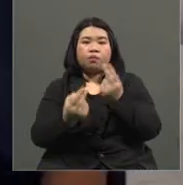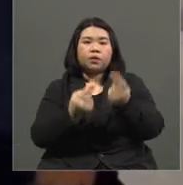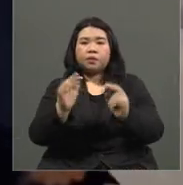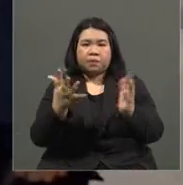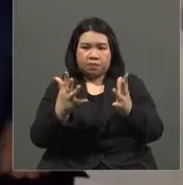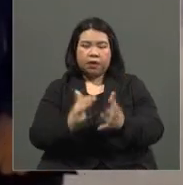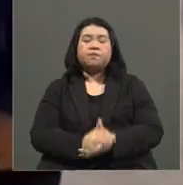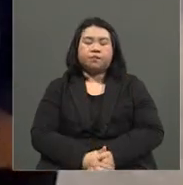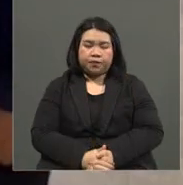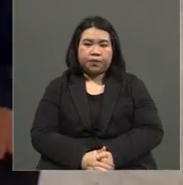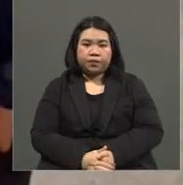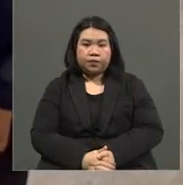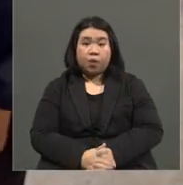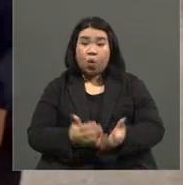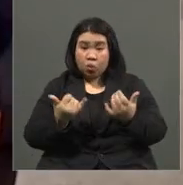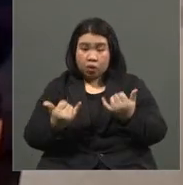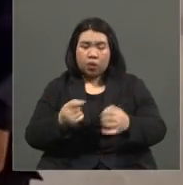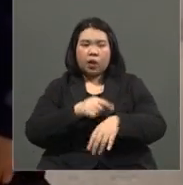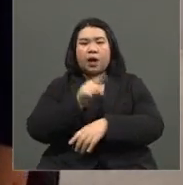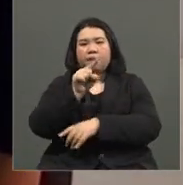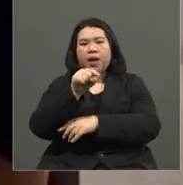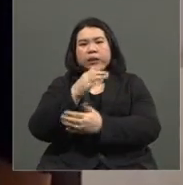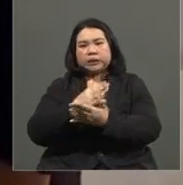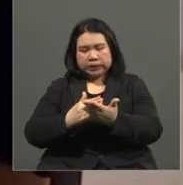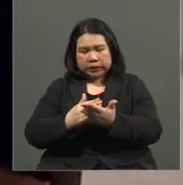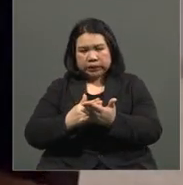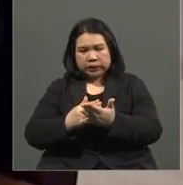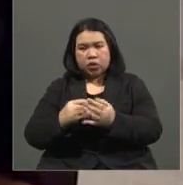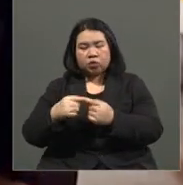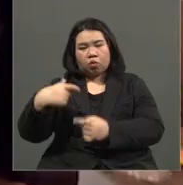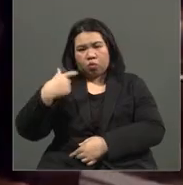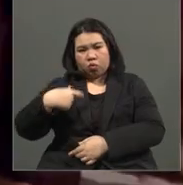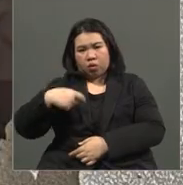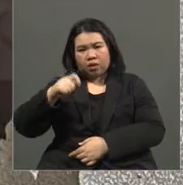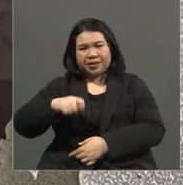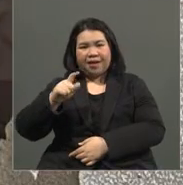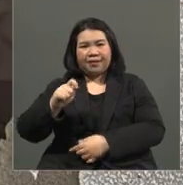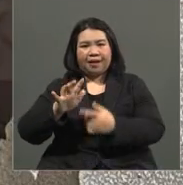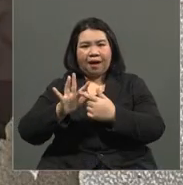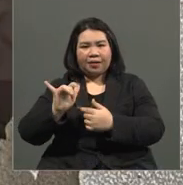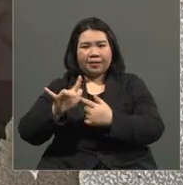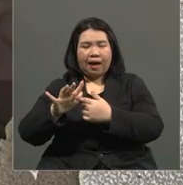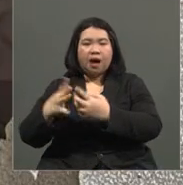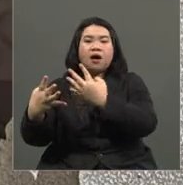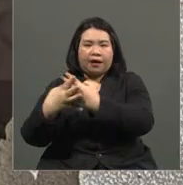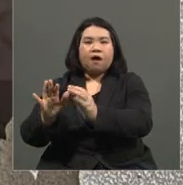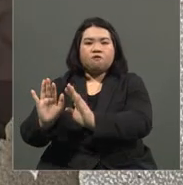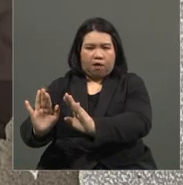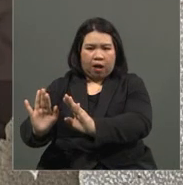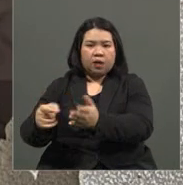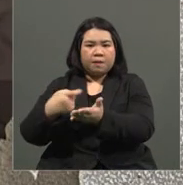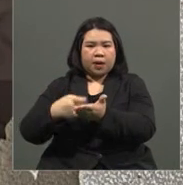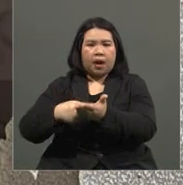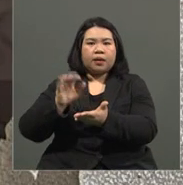ครับและประมาณ 13:30นของวันนี้ครับจะคุมตัวไปฝากขังที่ศาลอาญาและพนักงานสอบสวนจะคัดค้านการประกัน